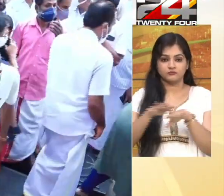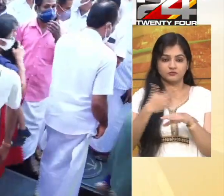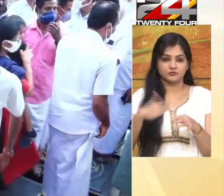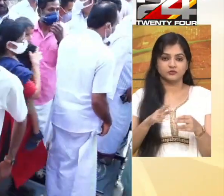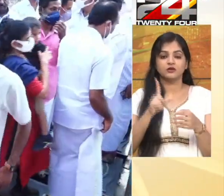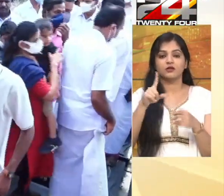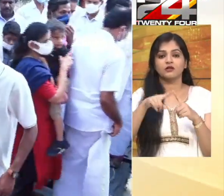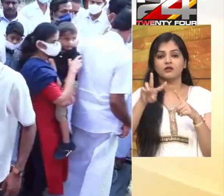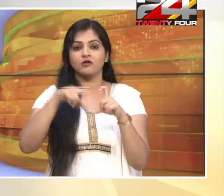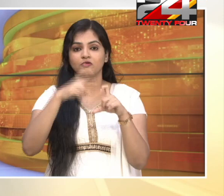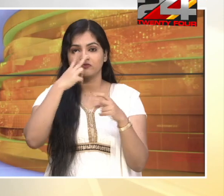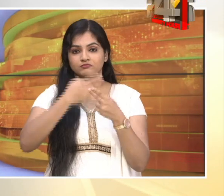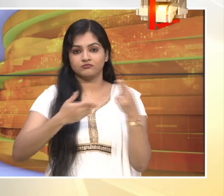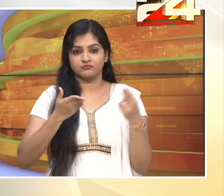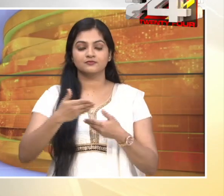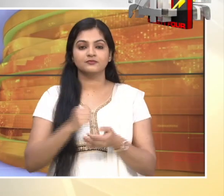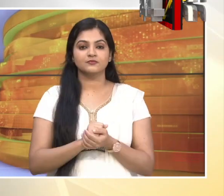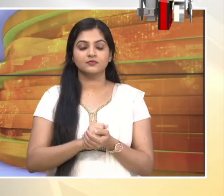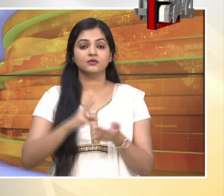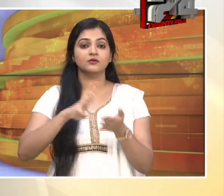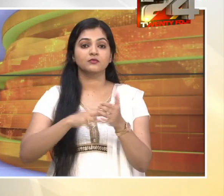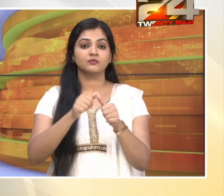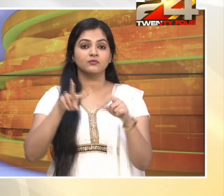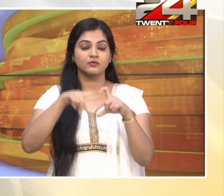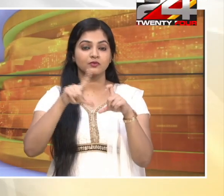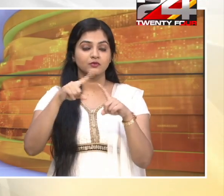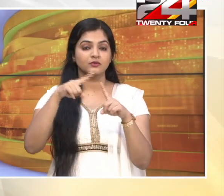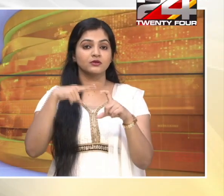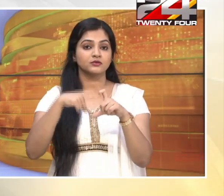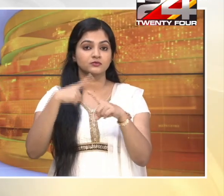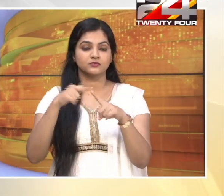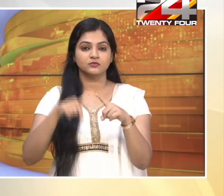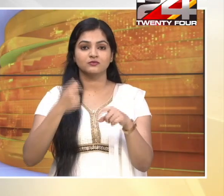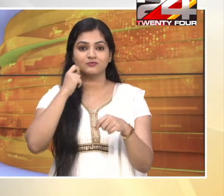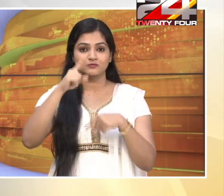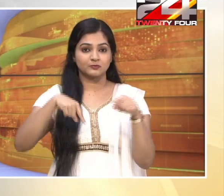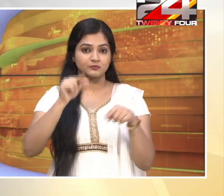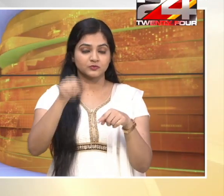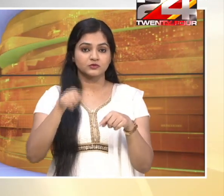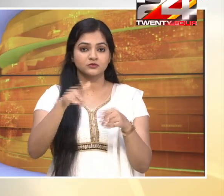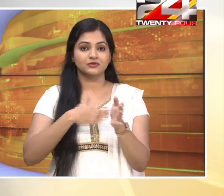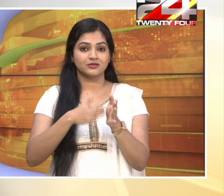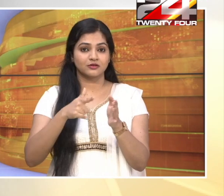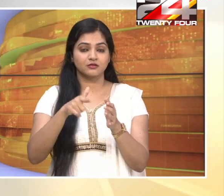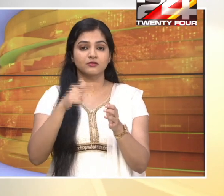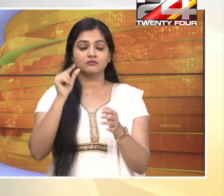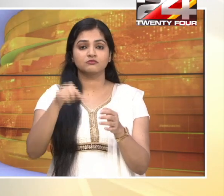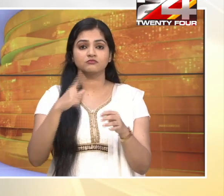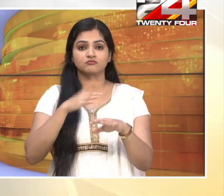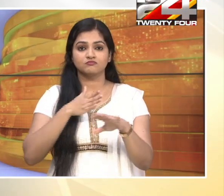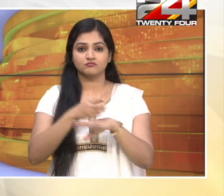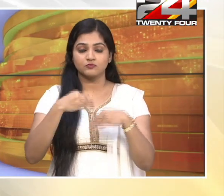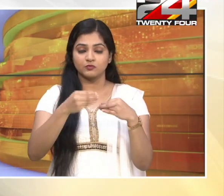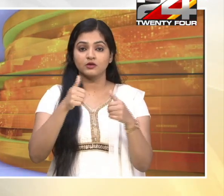വിഷ്ണു സുരേഷാണ് വിവരങ്ങൾ നൽകിയത്. മാവേലി എക്സ്പ്രസിൽ യാത്രക്കാരനെ മർദ്ദിച്ച കേസിൽ ASIക്കെതിരെ അച്ചടക്ക നടപടി.